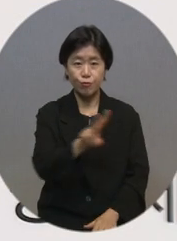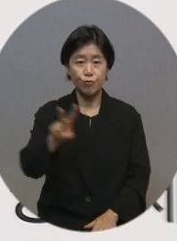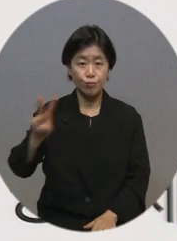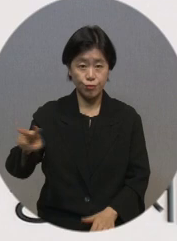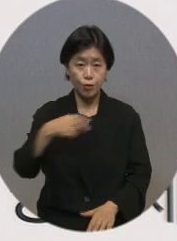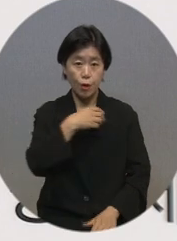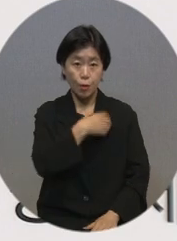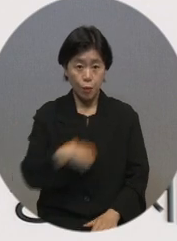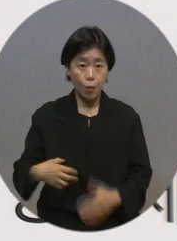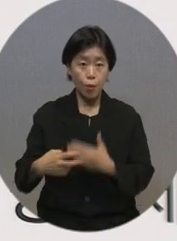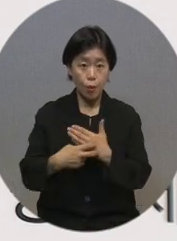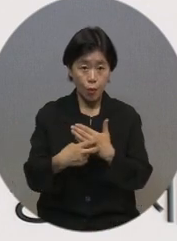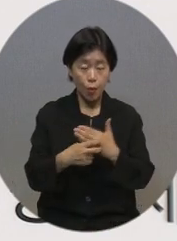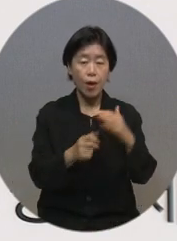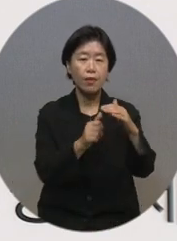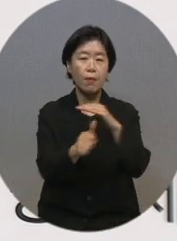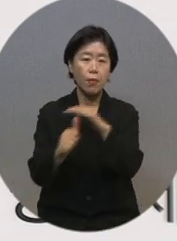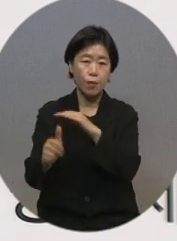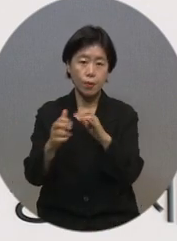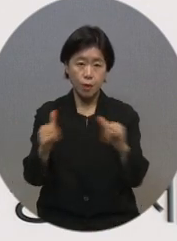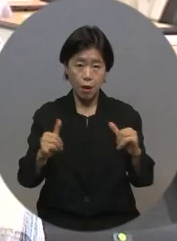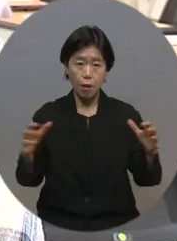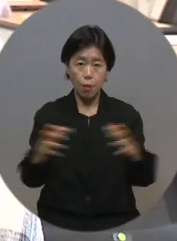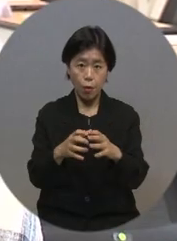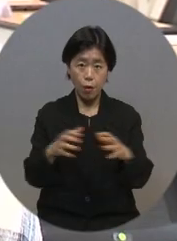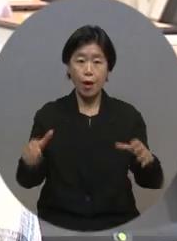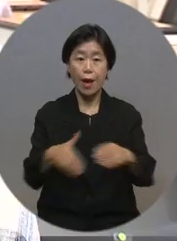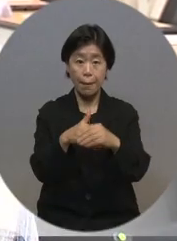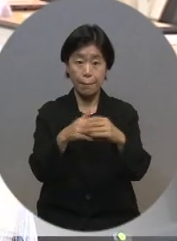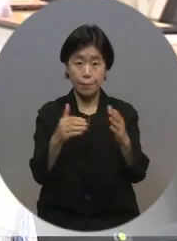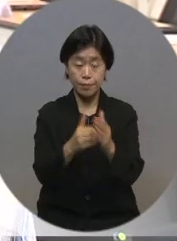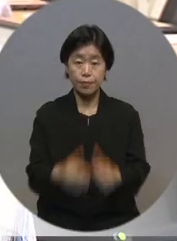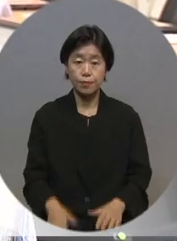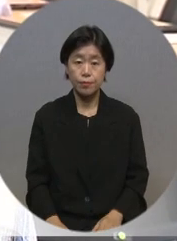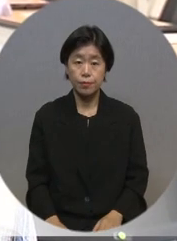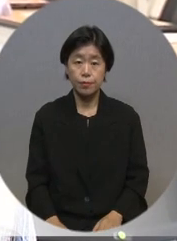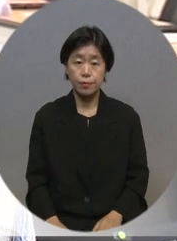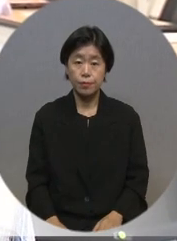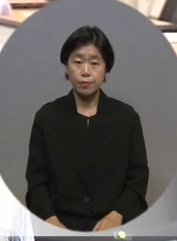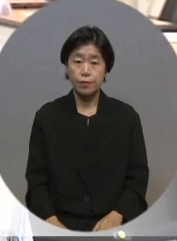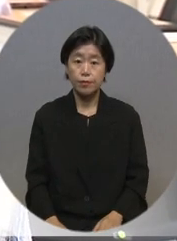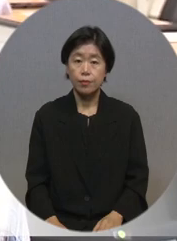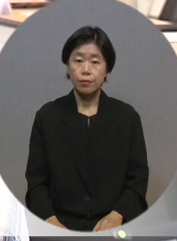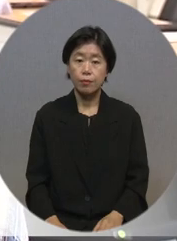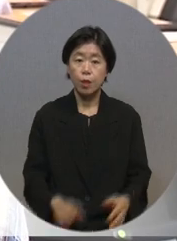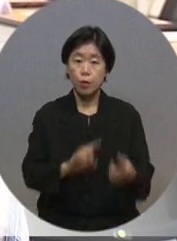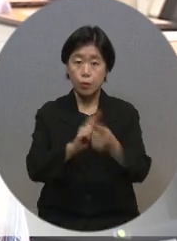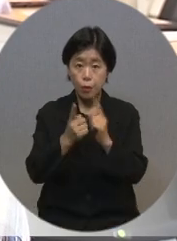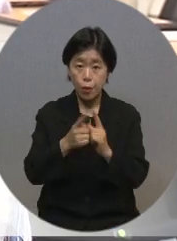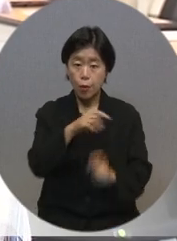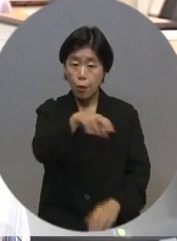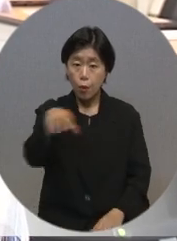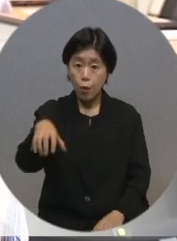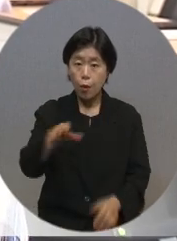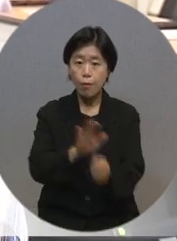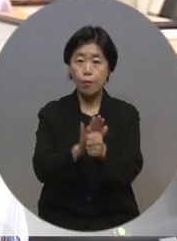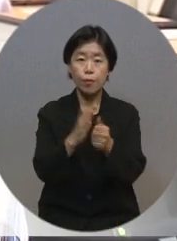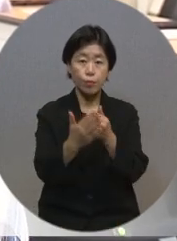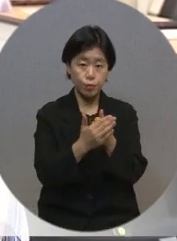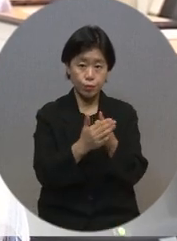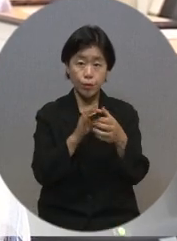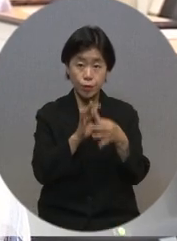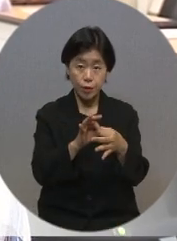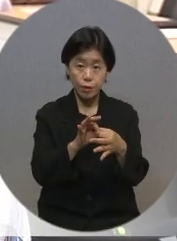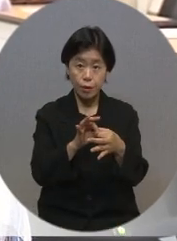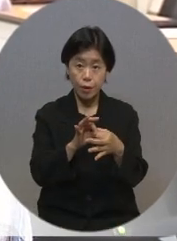등 총 일곱개 기관 대표자가 손에 맞잡았습니다 지리 상권 지역 내 지자체와의 협력을 통해 출산을 앞둔